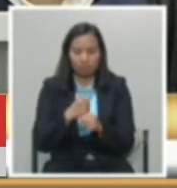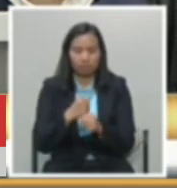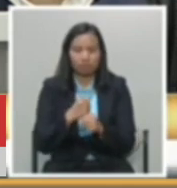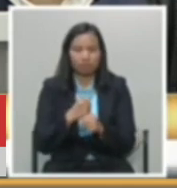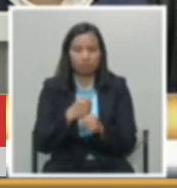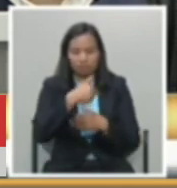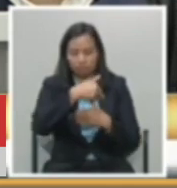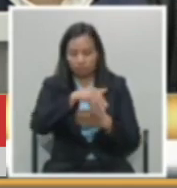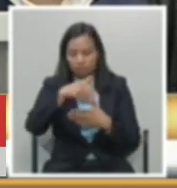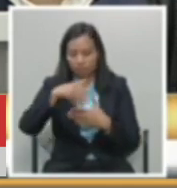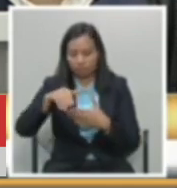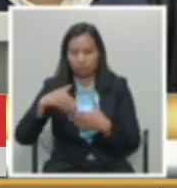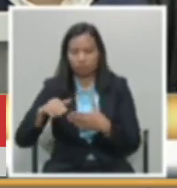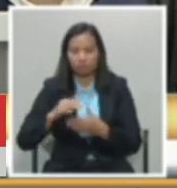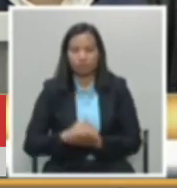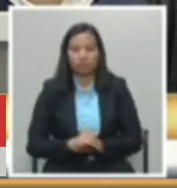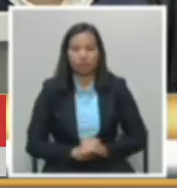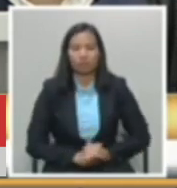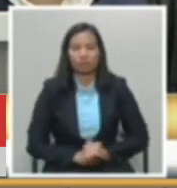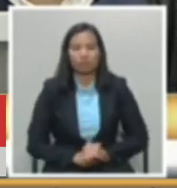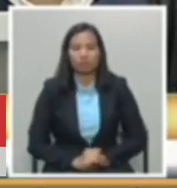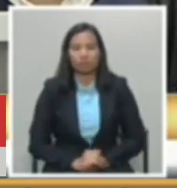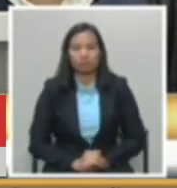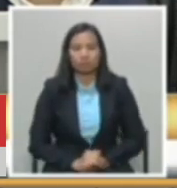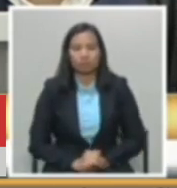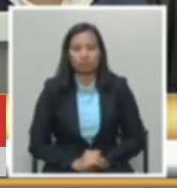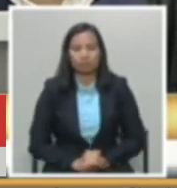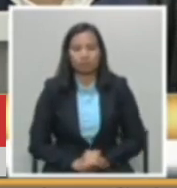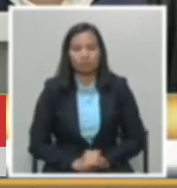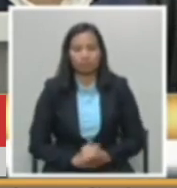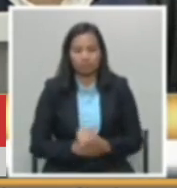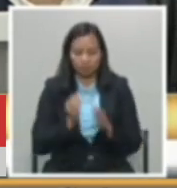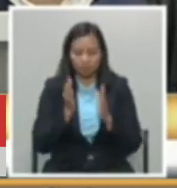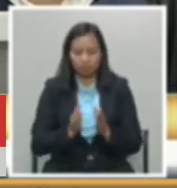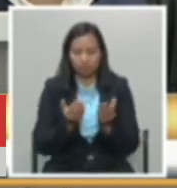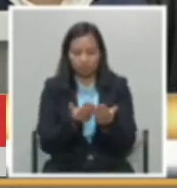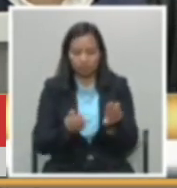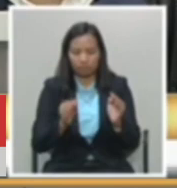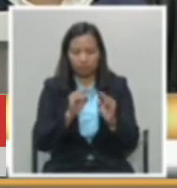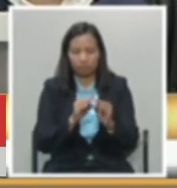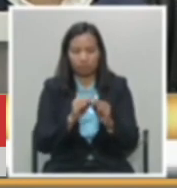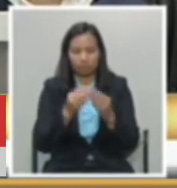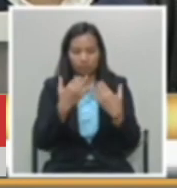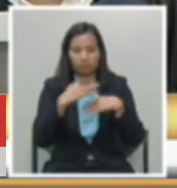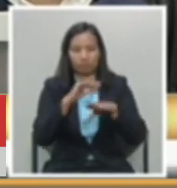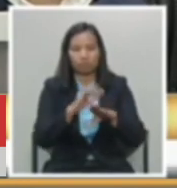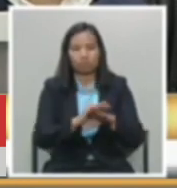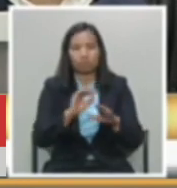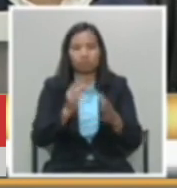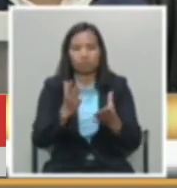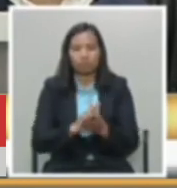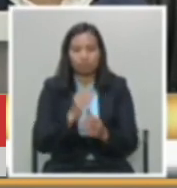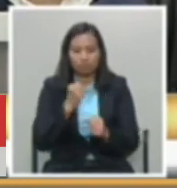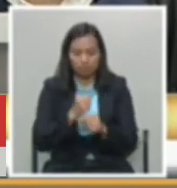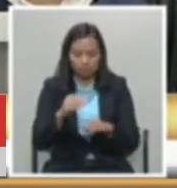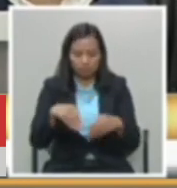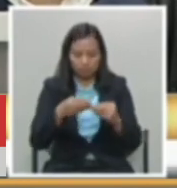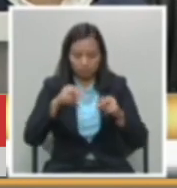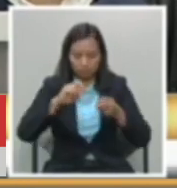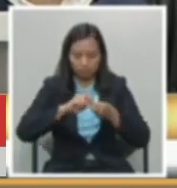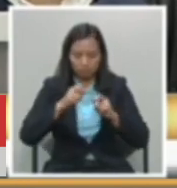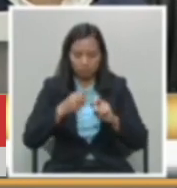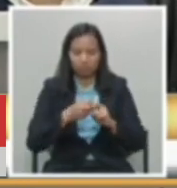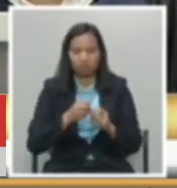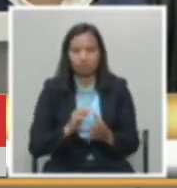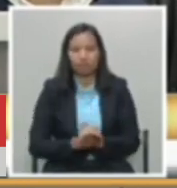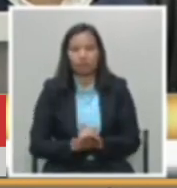ที่การที่คนในครอบครัวไม่ได้อยู่ร่วมกันทำให้เกิดปัญหาครอบครัวแหว่ง